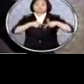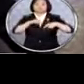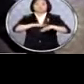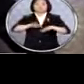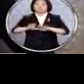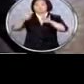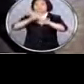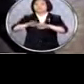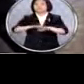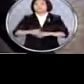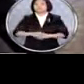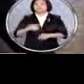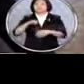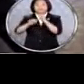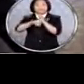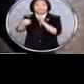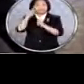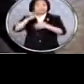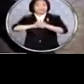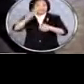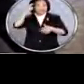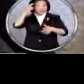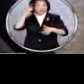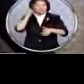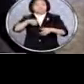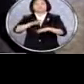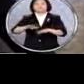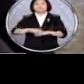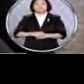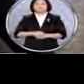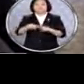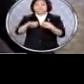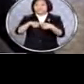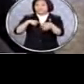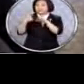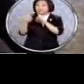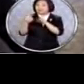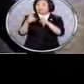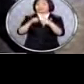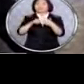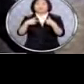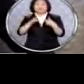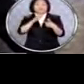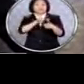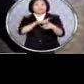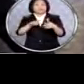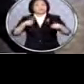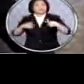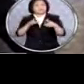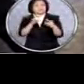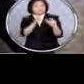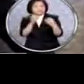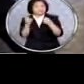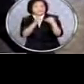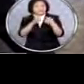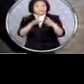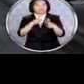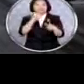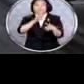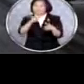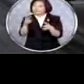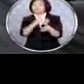们的人、我们的人民该坚持的就会坚持，该有弹性的地方也会有弹性的地方，我对台湾人民有